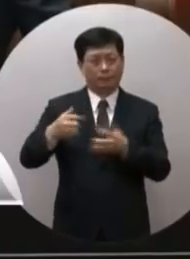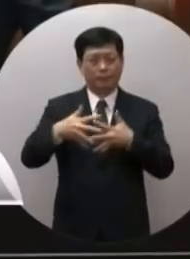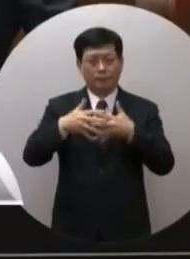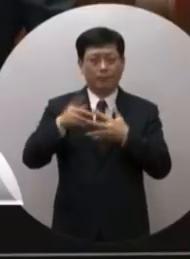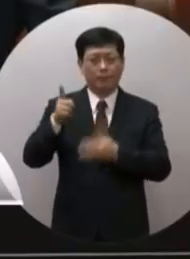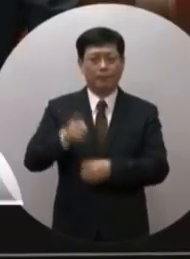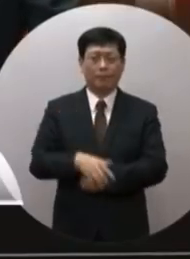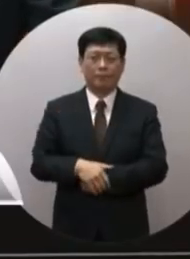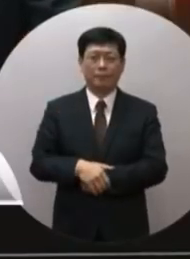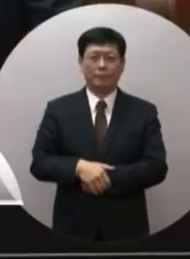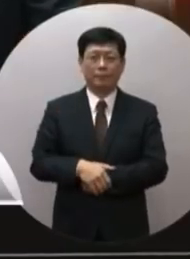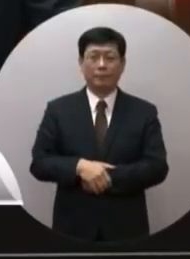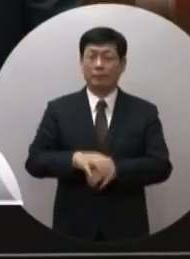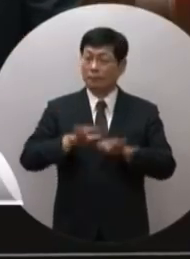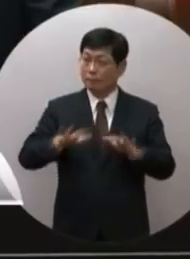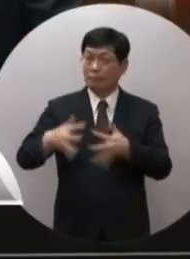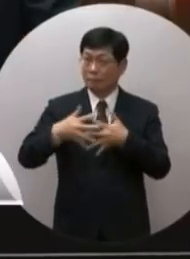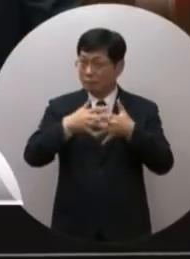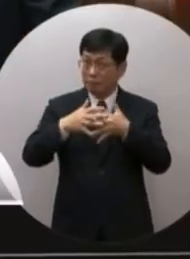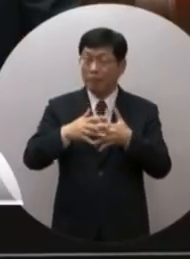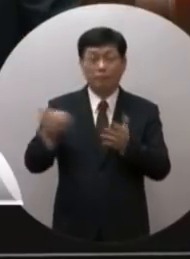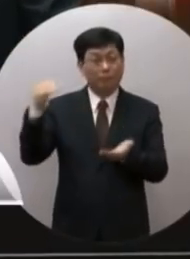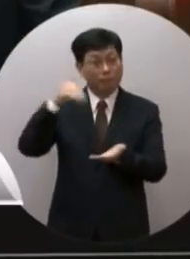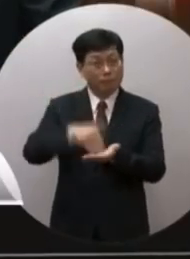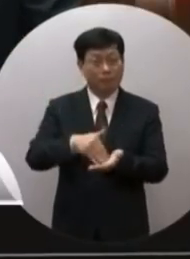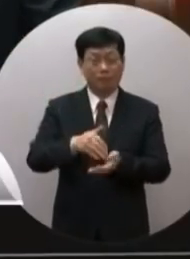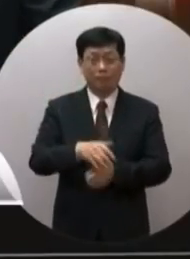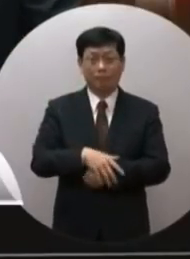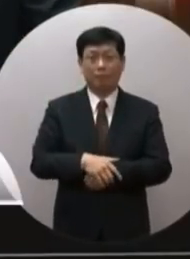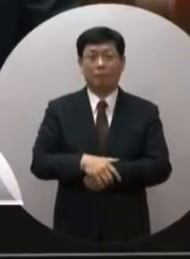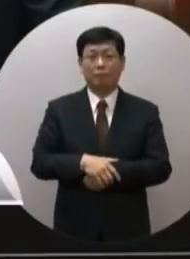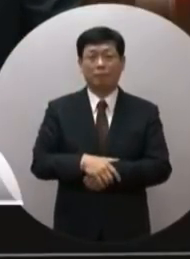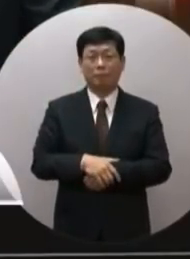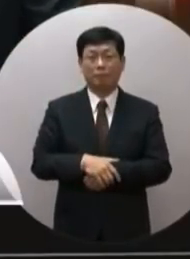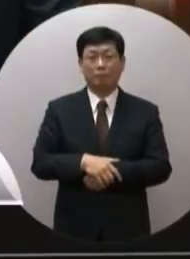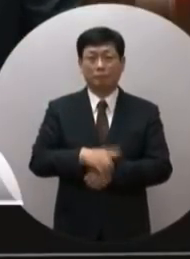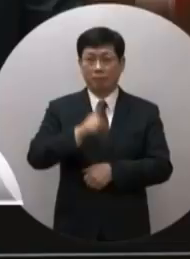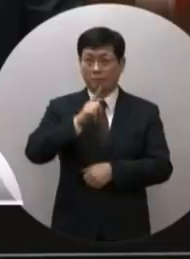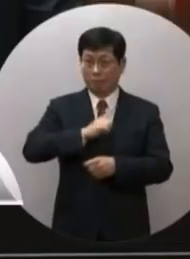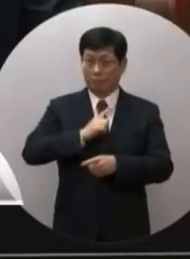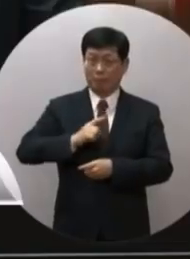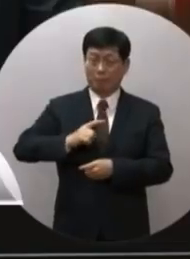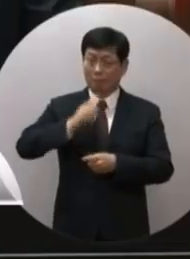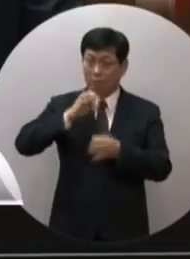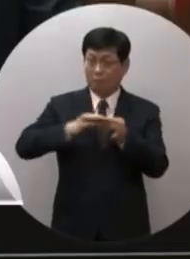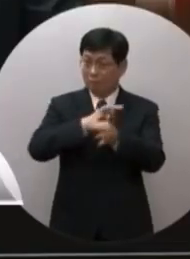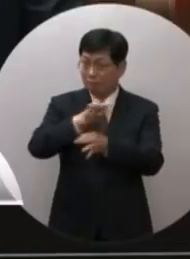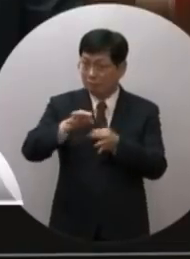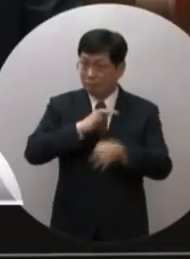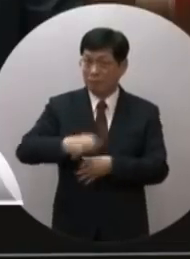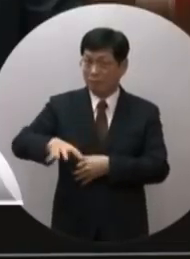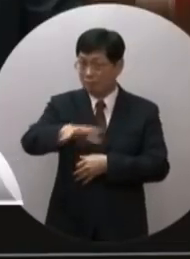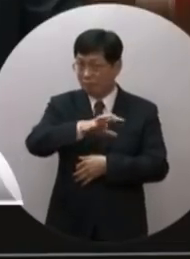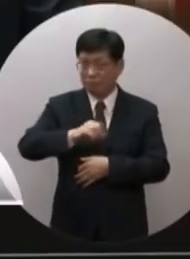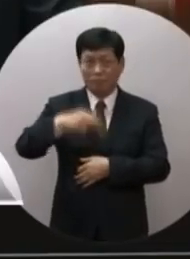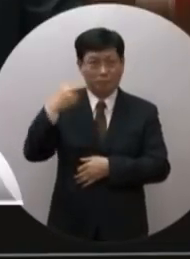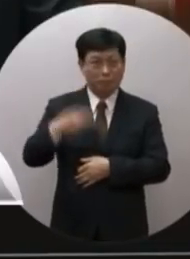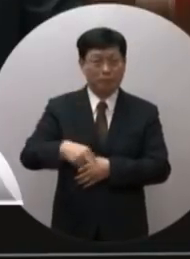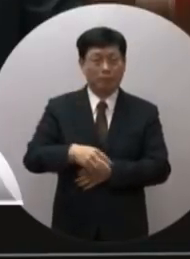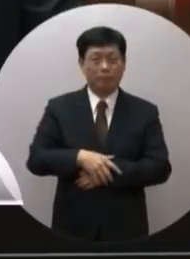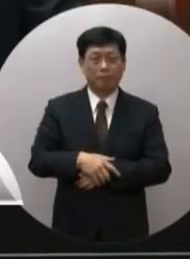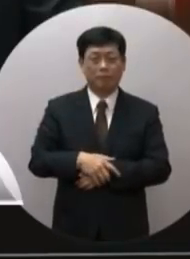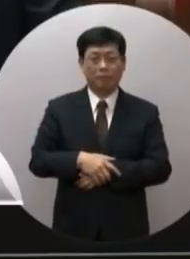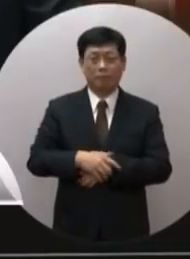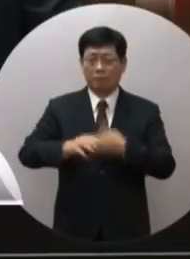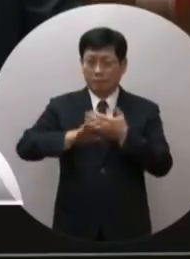国。现在美国到底整个经济以及